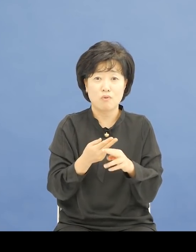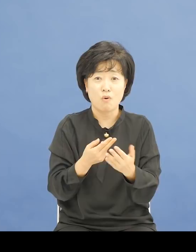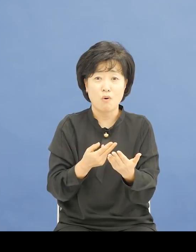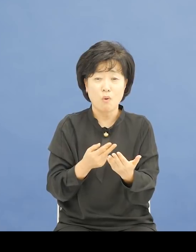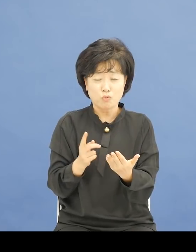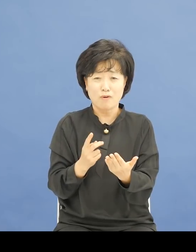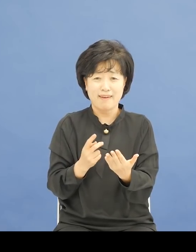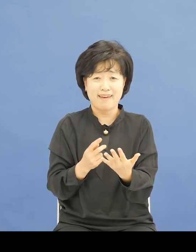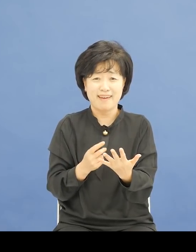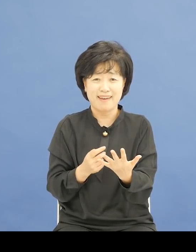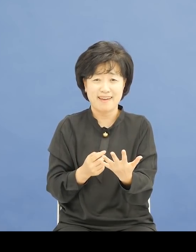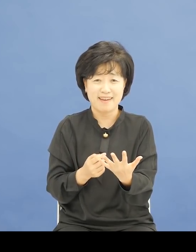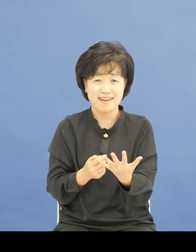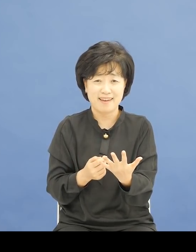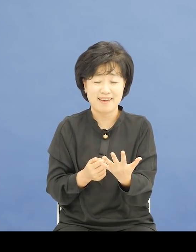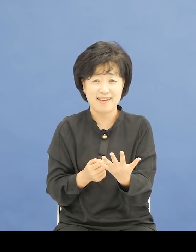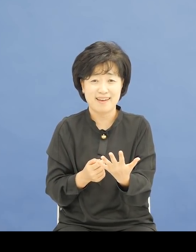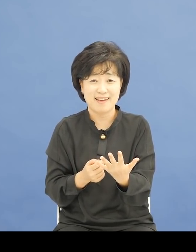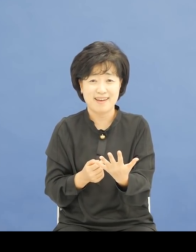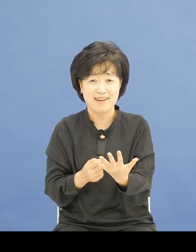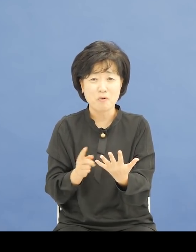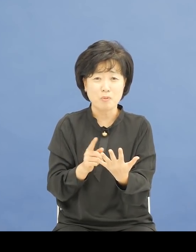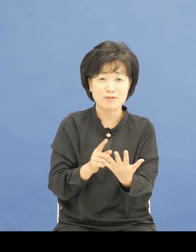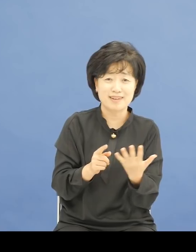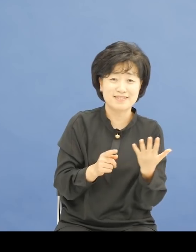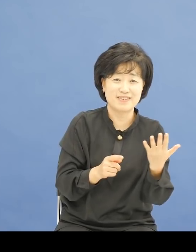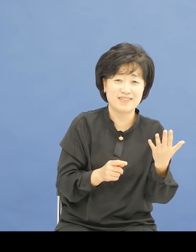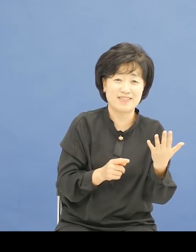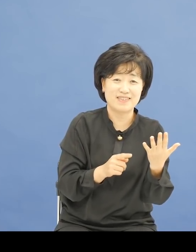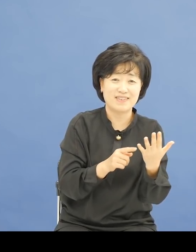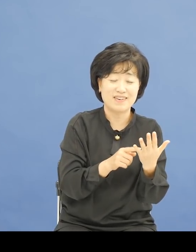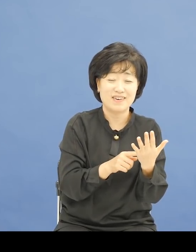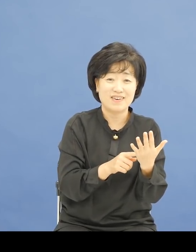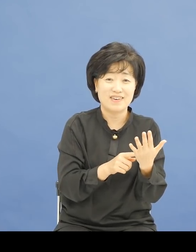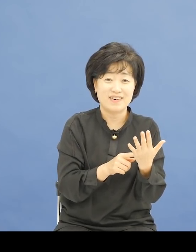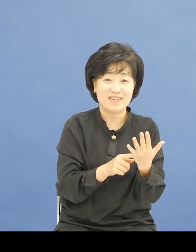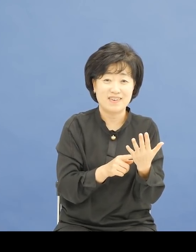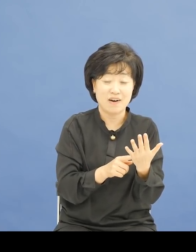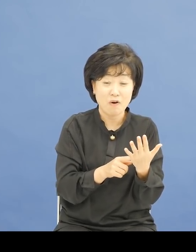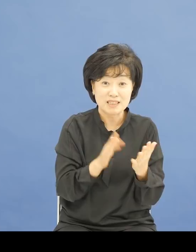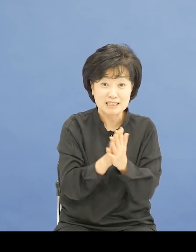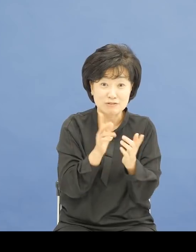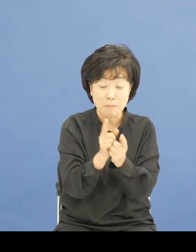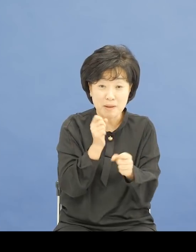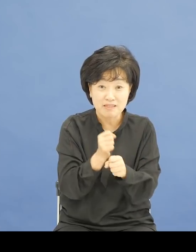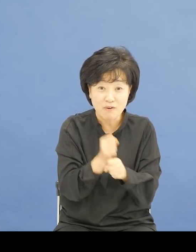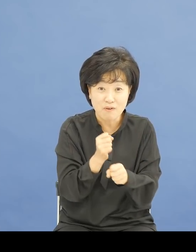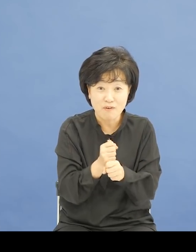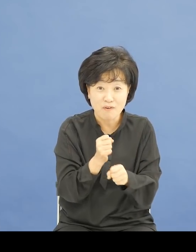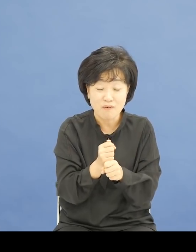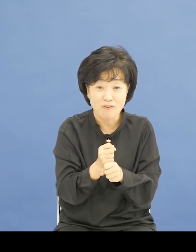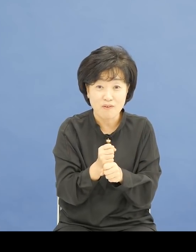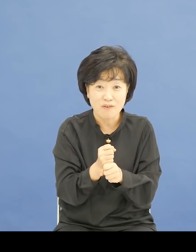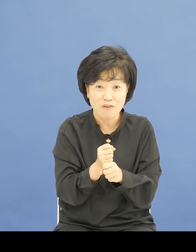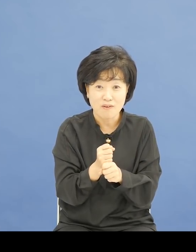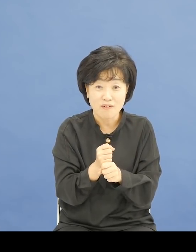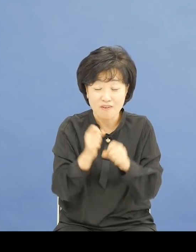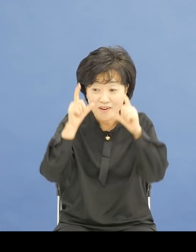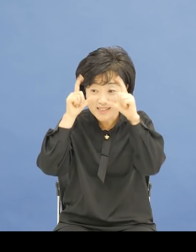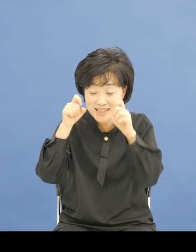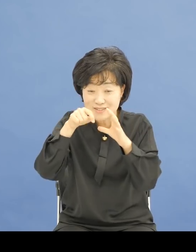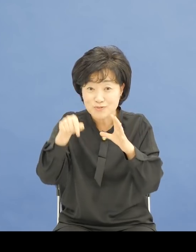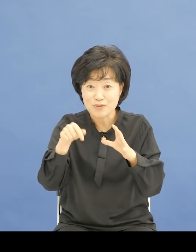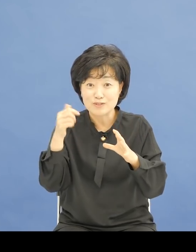어머. 와, 이거 어떡하죠? 이 그 액자 직접 이렇게 만들어 오신 우와. 거예요? 네, 그 사진 속에 맞습니다. 계신 분은